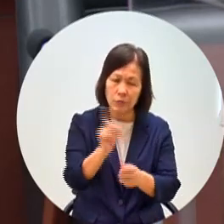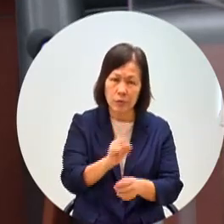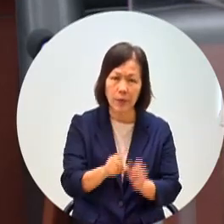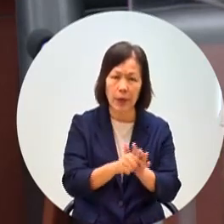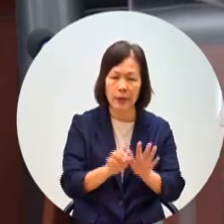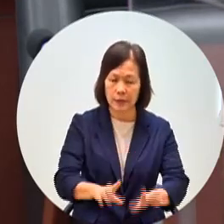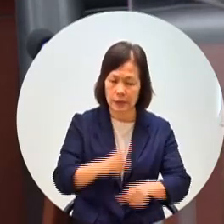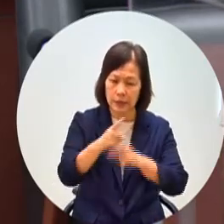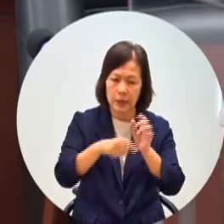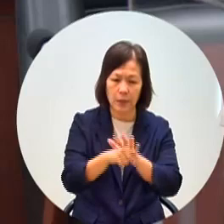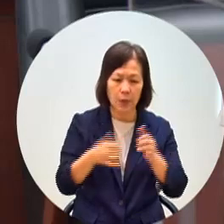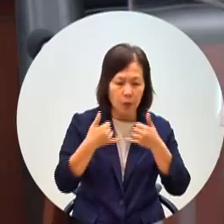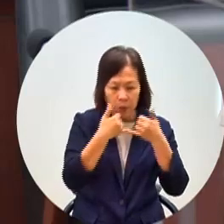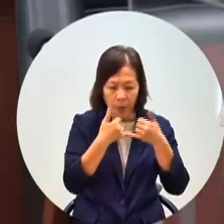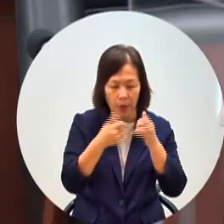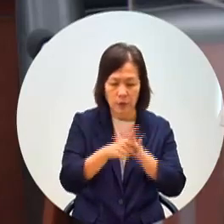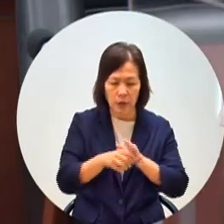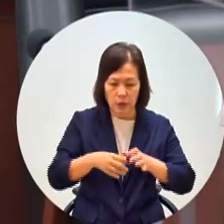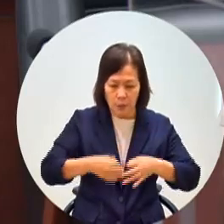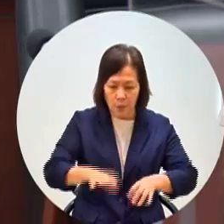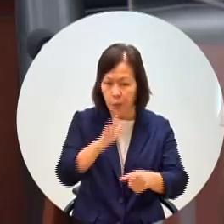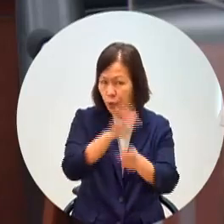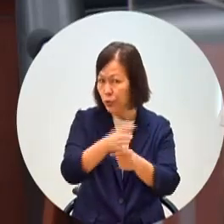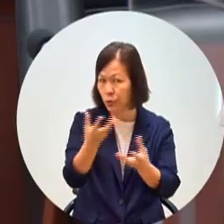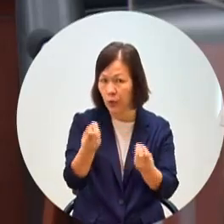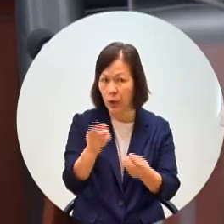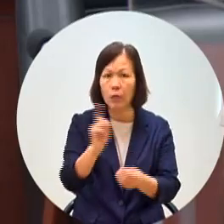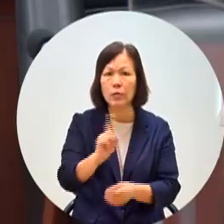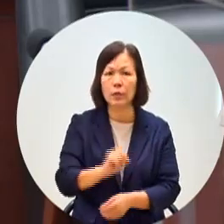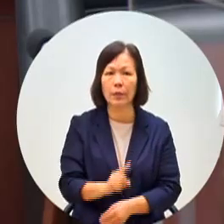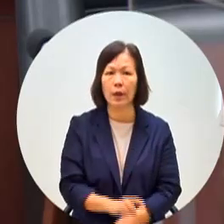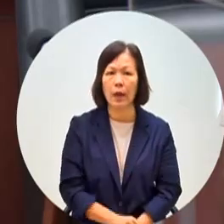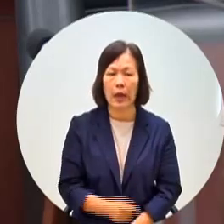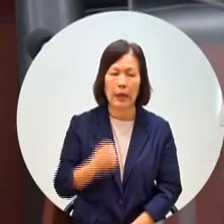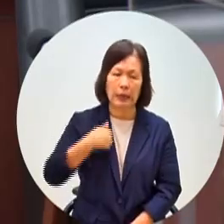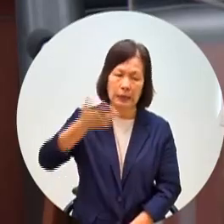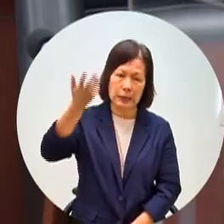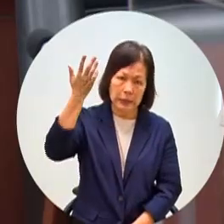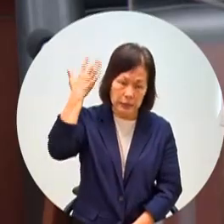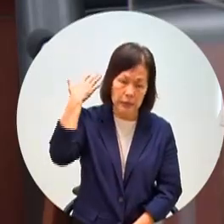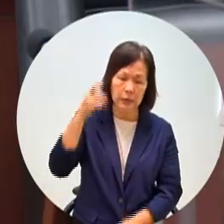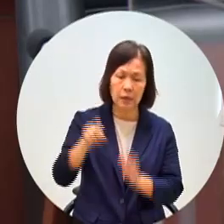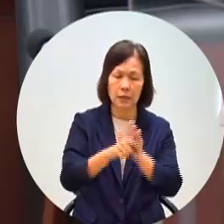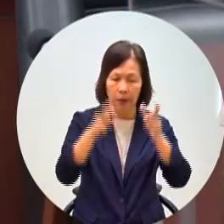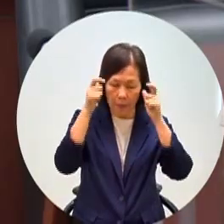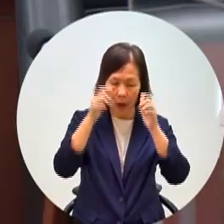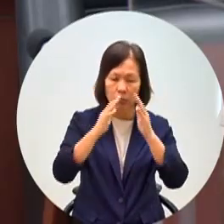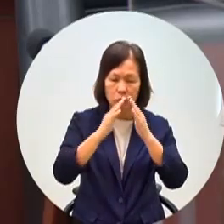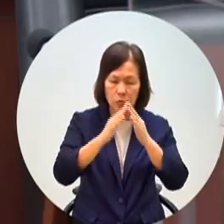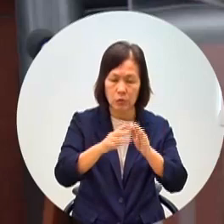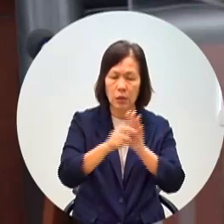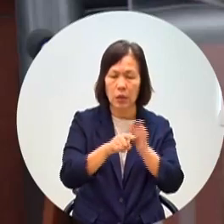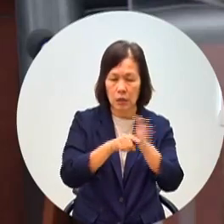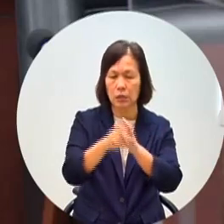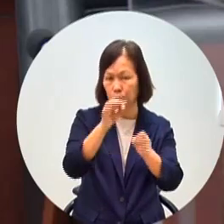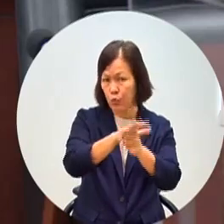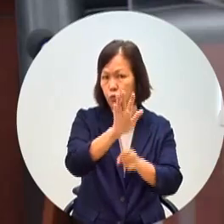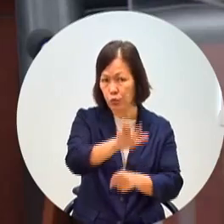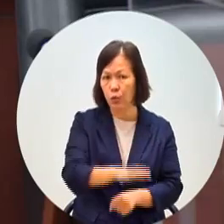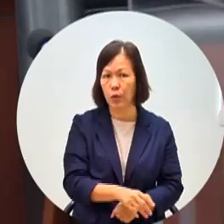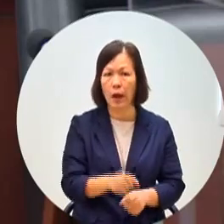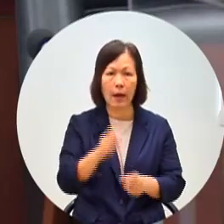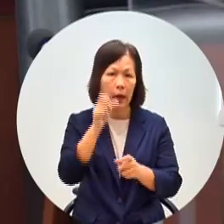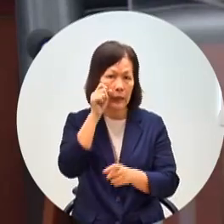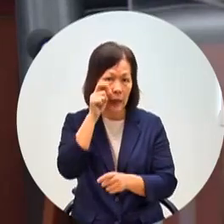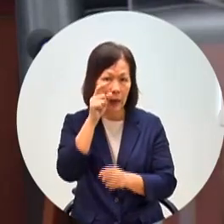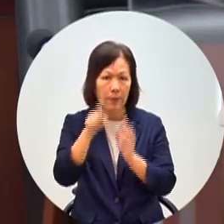么今年我们西瓜没有农损补助，历年度其实我们高雄都一直有西瓜补助，那台南